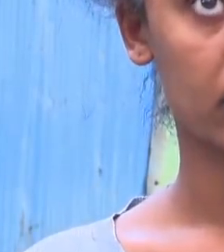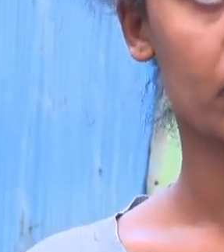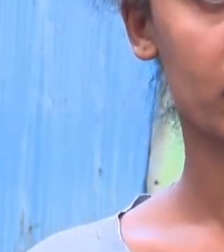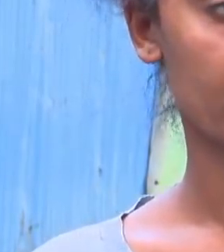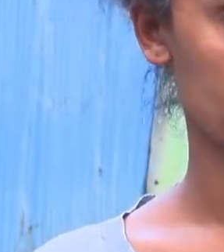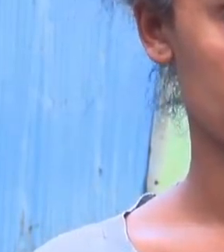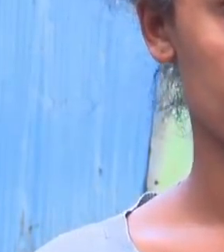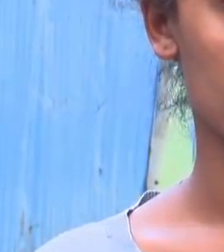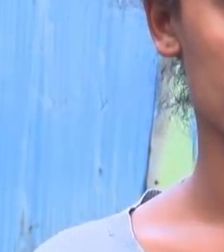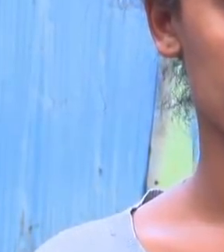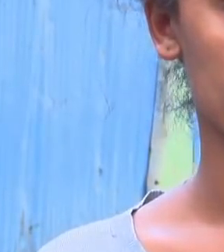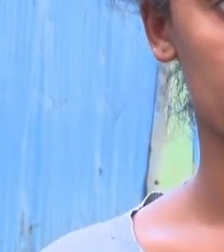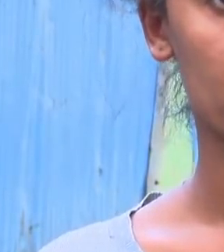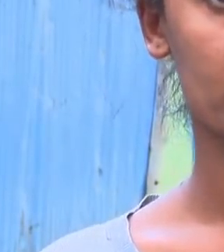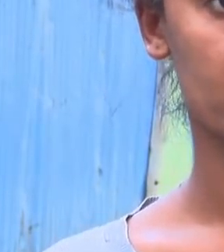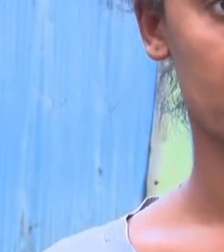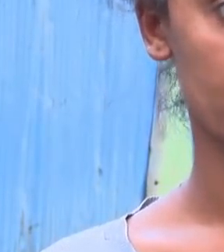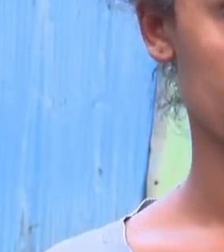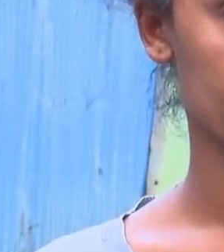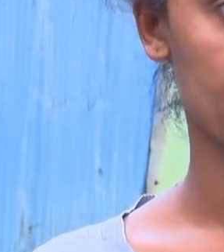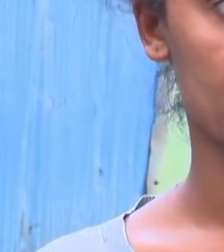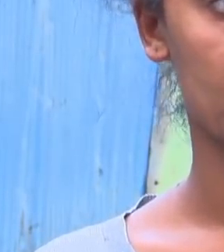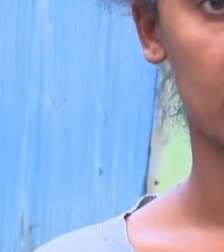ስራ ደግሞ 7 ፕሮጀክቶች ናቸው